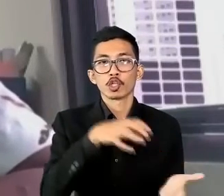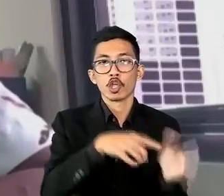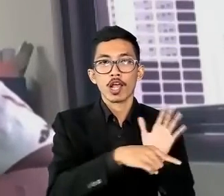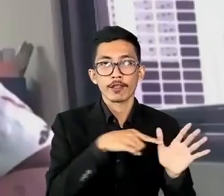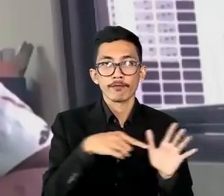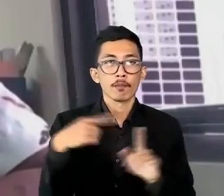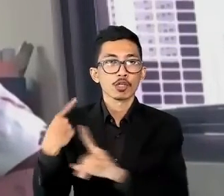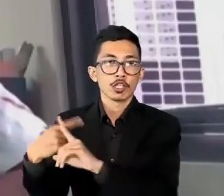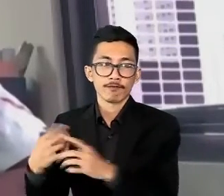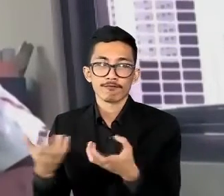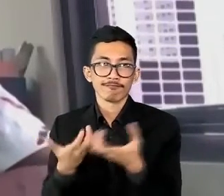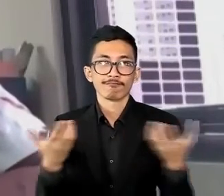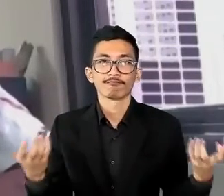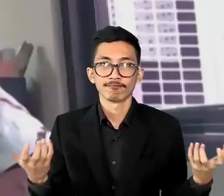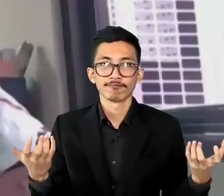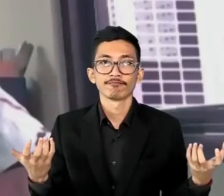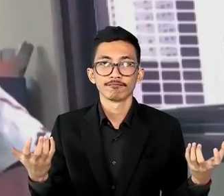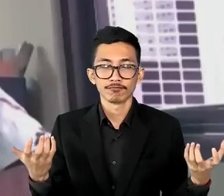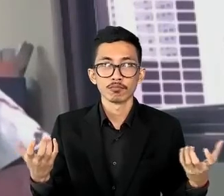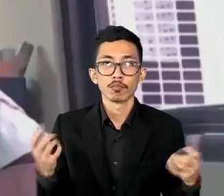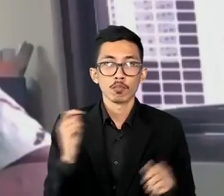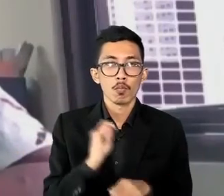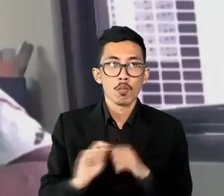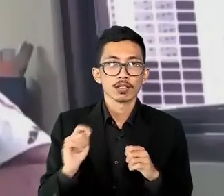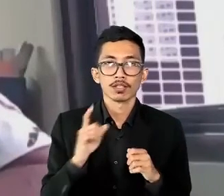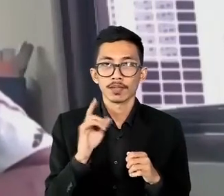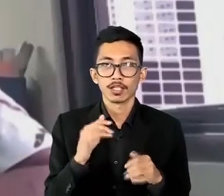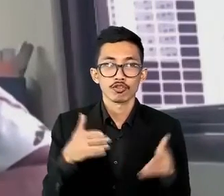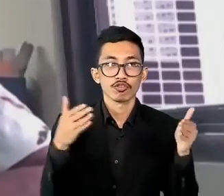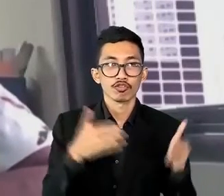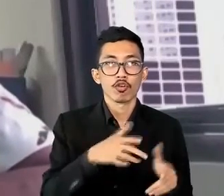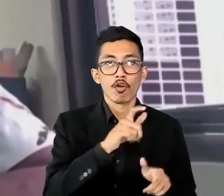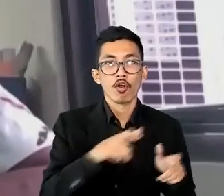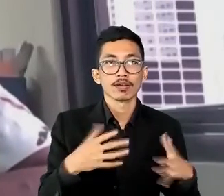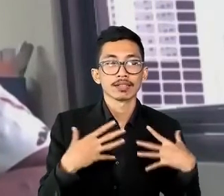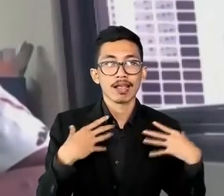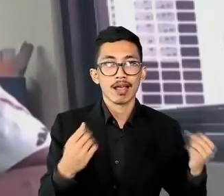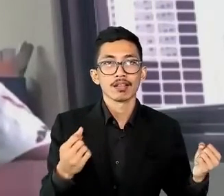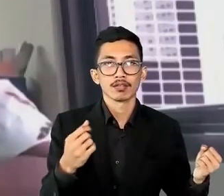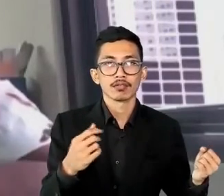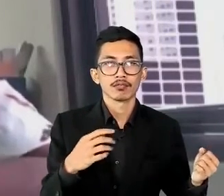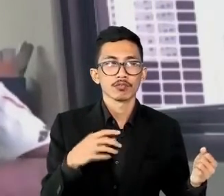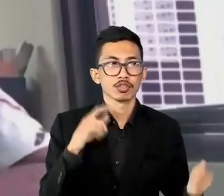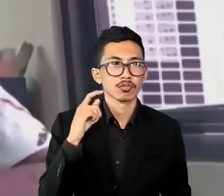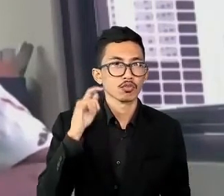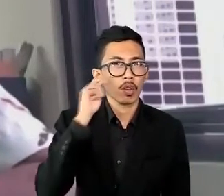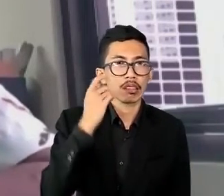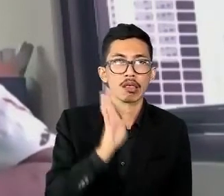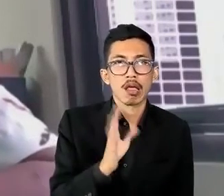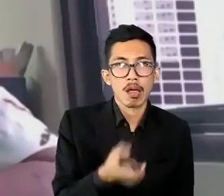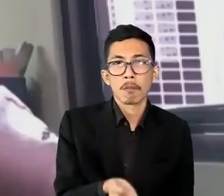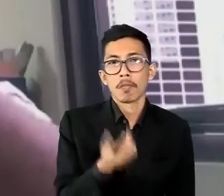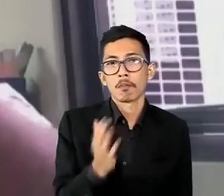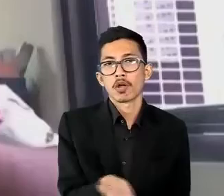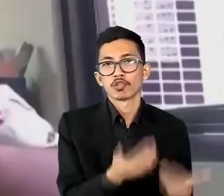saya juga ya, kalau misalkan kita membentuk suatu lokasi untuk orang sehat, itu saya rasa tidak begitu sulit dibandingkan kita